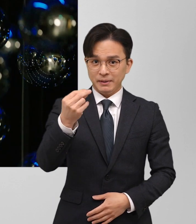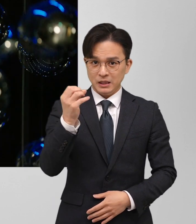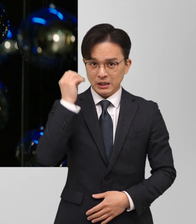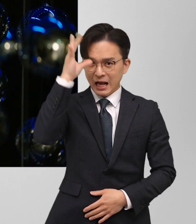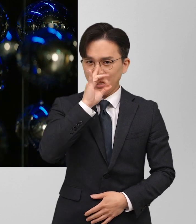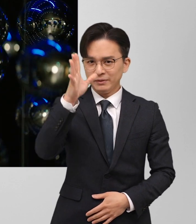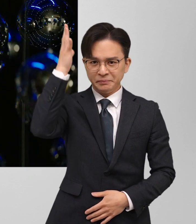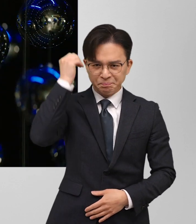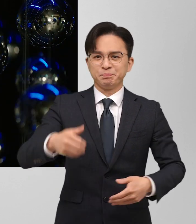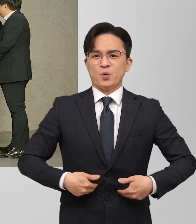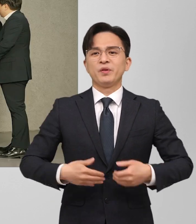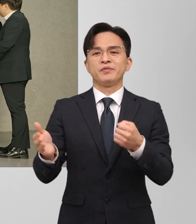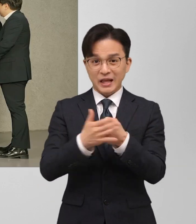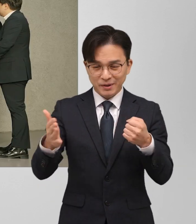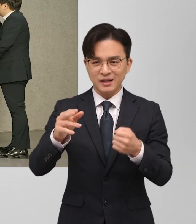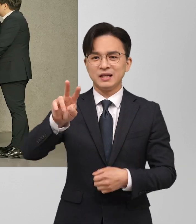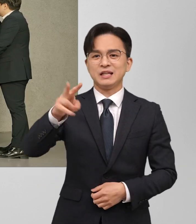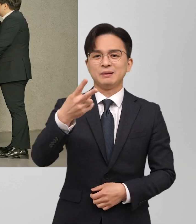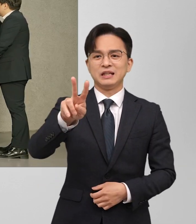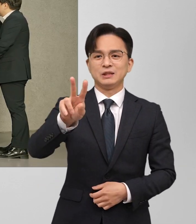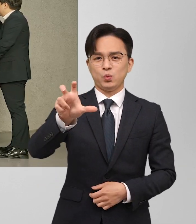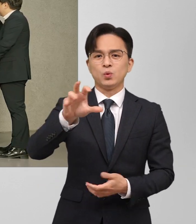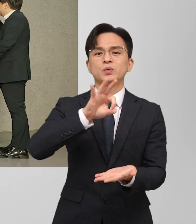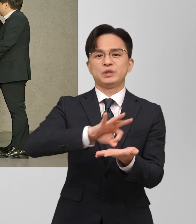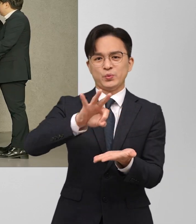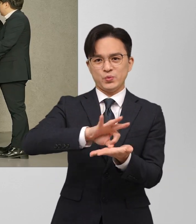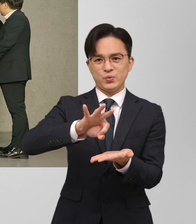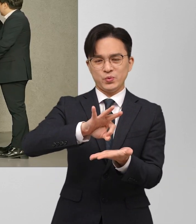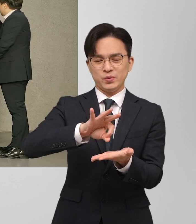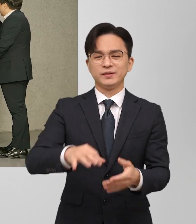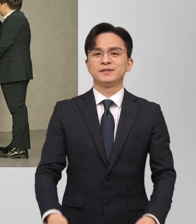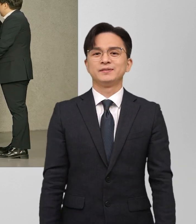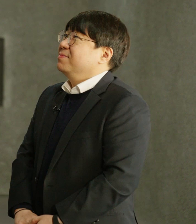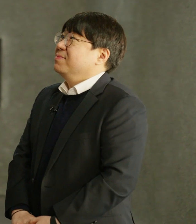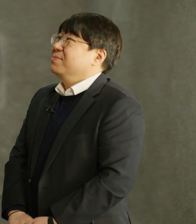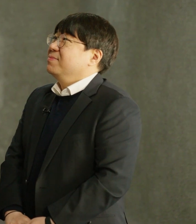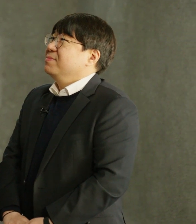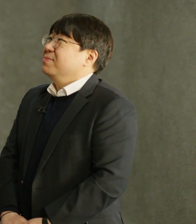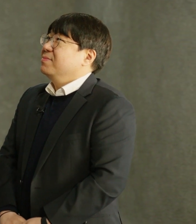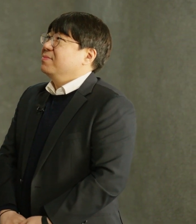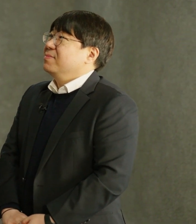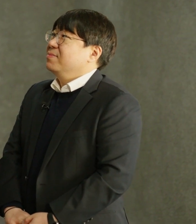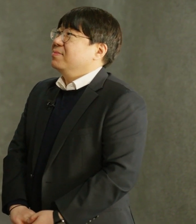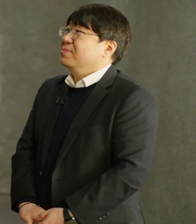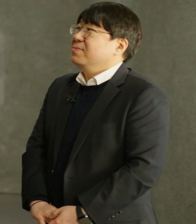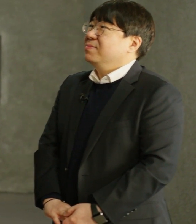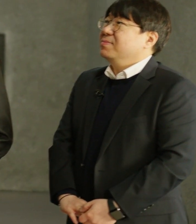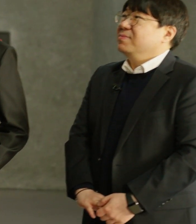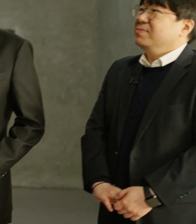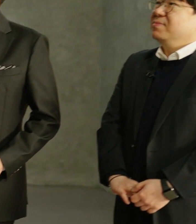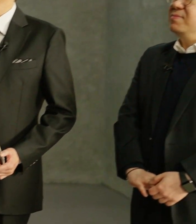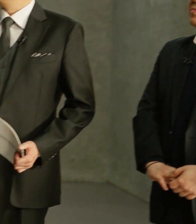정도 기념하기 위하여 볼의 숫자도 그렇게 맞추게 되었습니다.